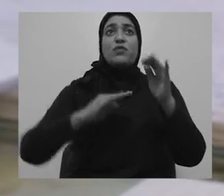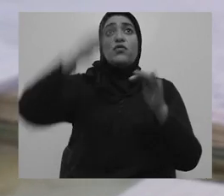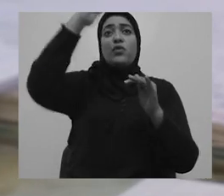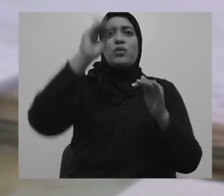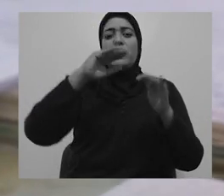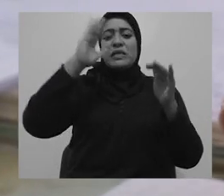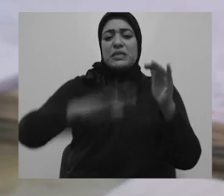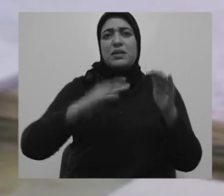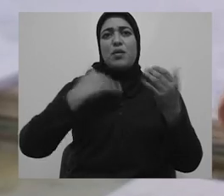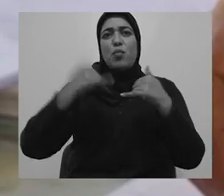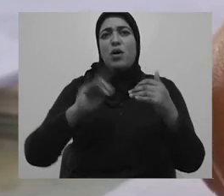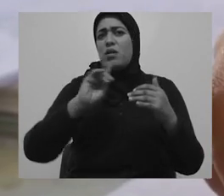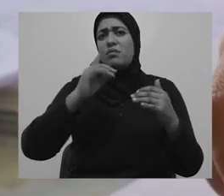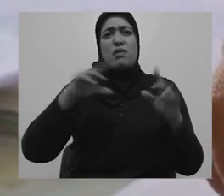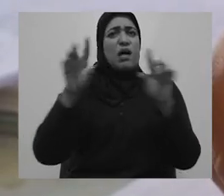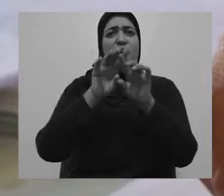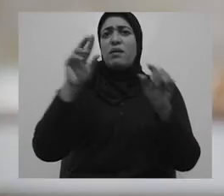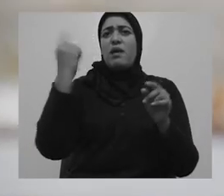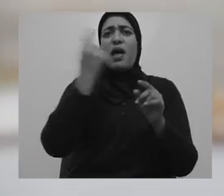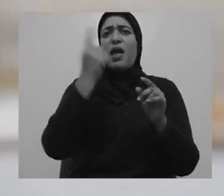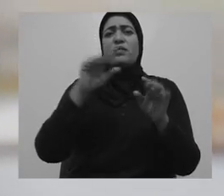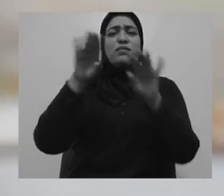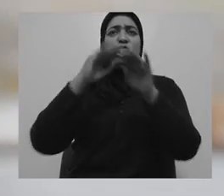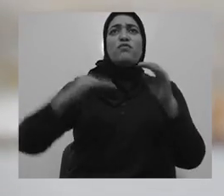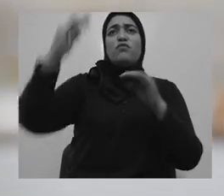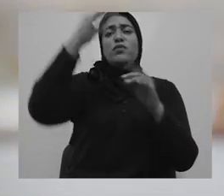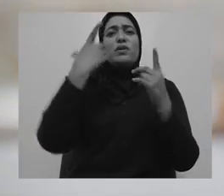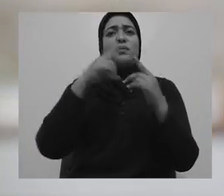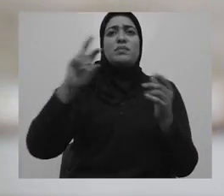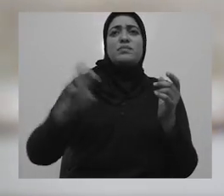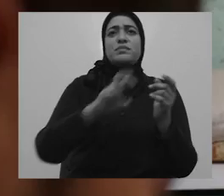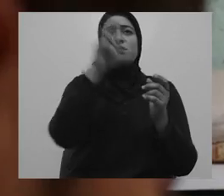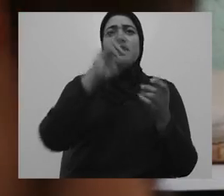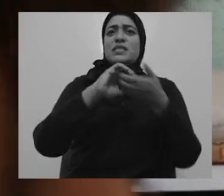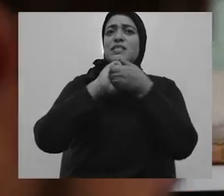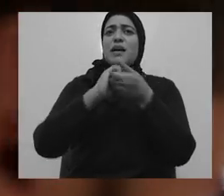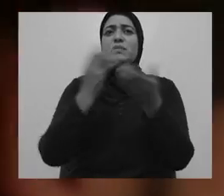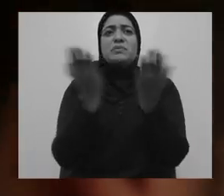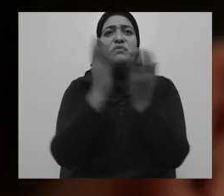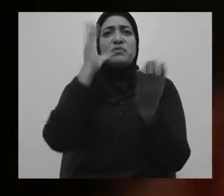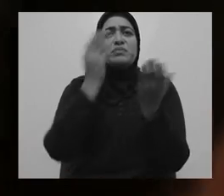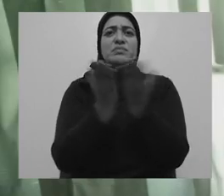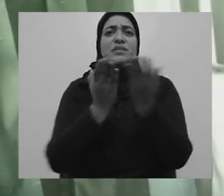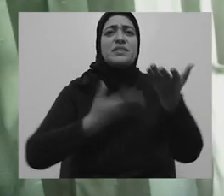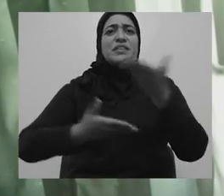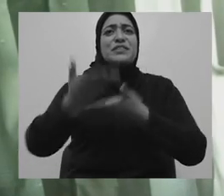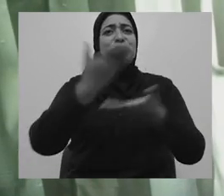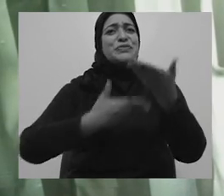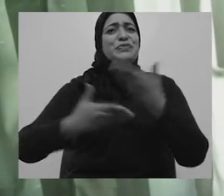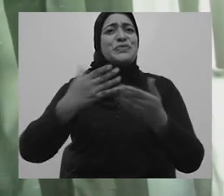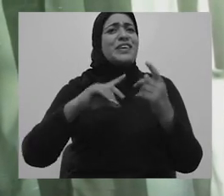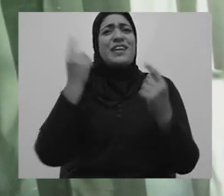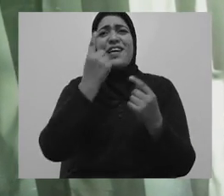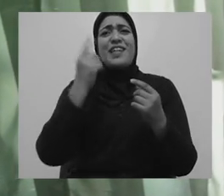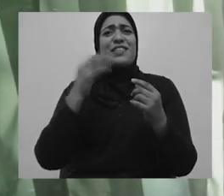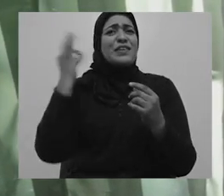cité universitaire pour prendre une chambre là-bas, ils m'ont proposé le rez-de-chaussée au premier étage. C'est comme